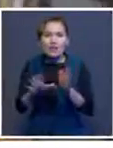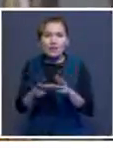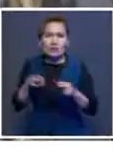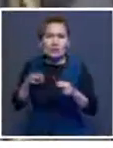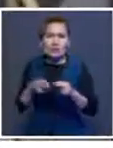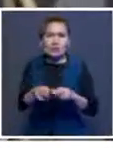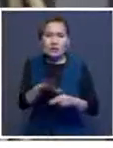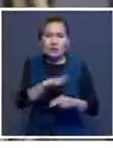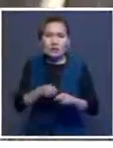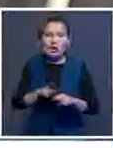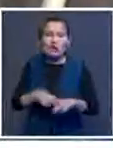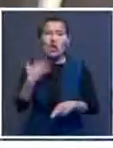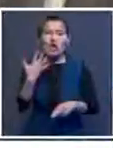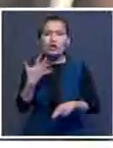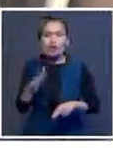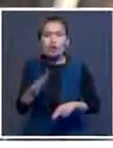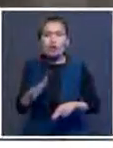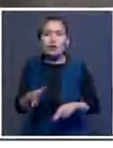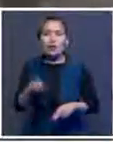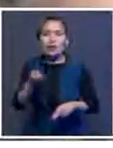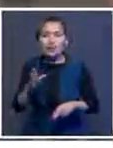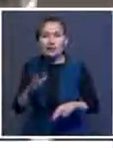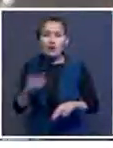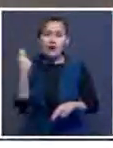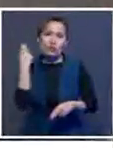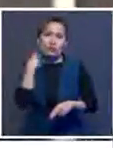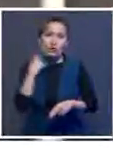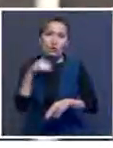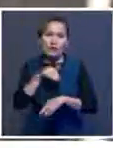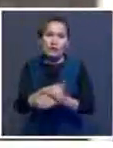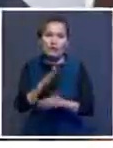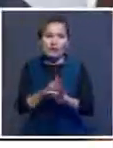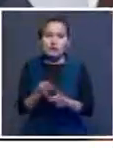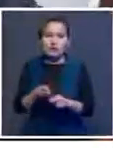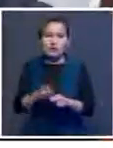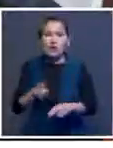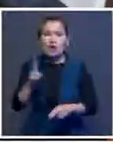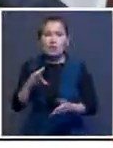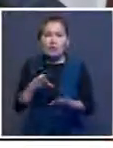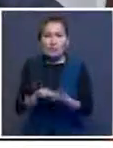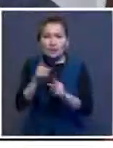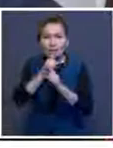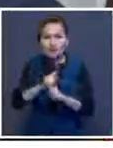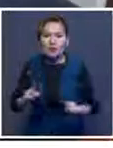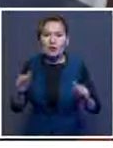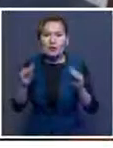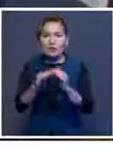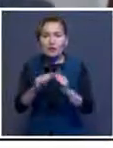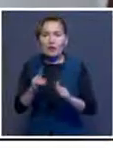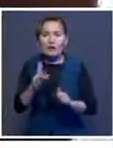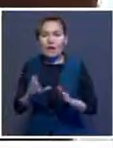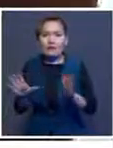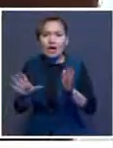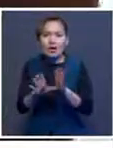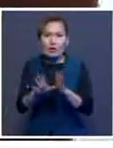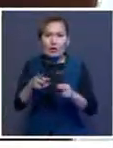кәсіпорны берешегі бар 50 абонентті жарықсыз қалдырмақ. Мұндай қадам заңға қайшы келмейді, дейді коммуналдық мекеме қызметкерлері.